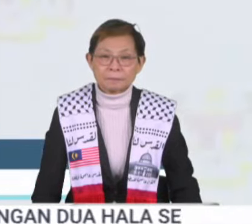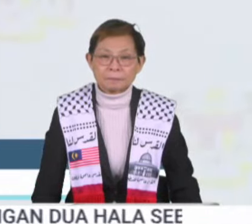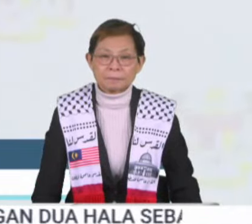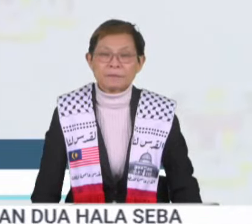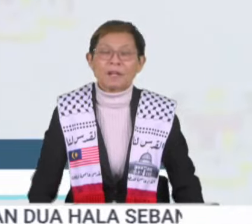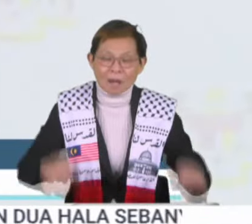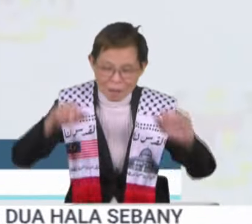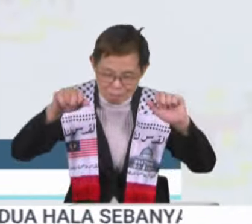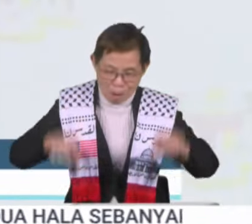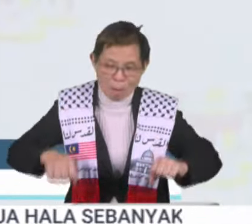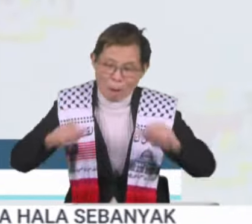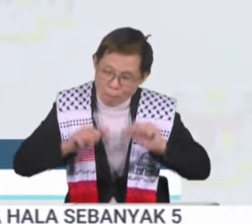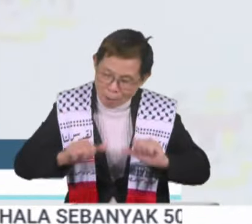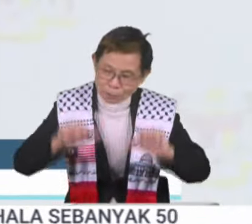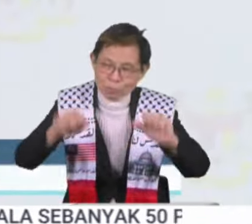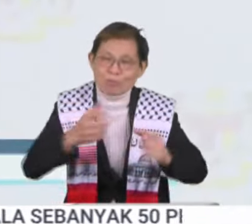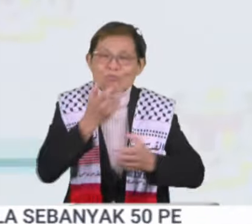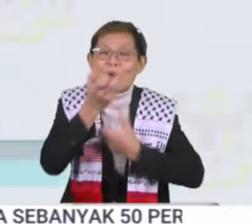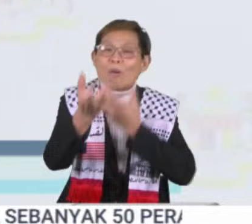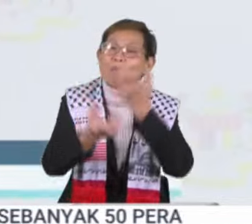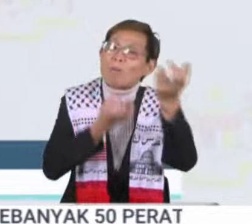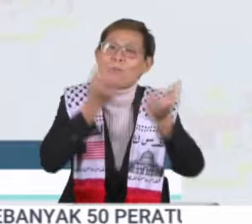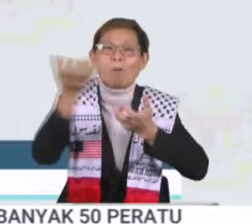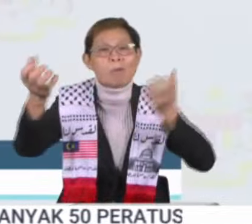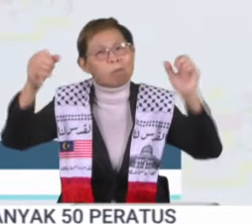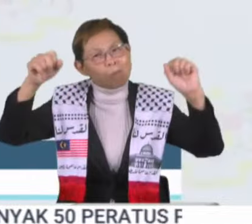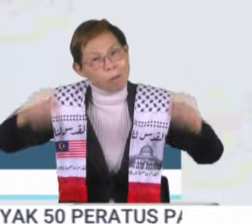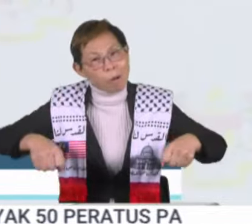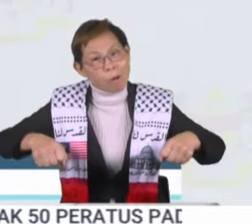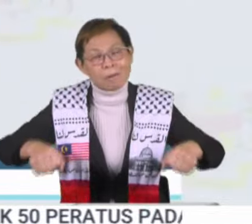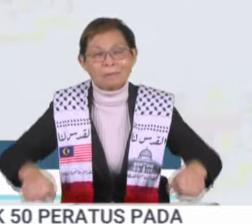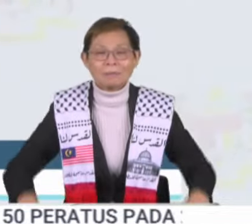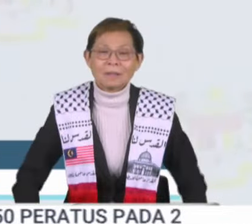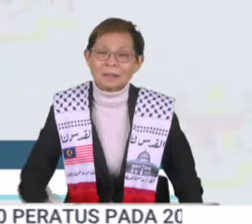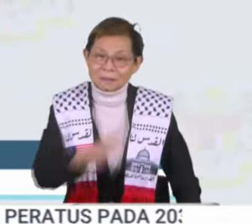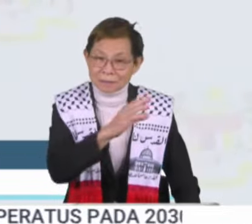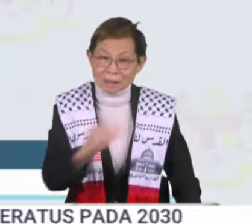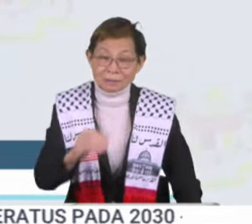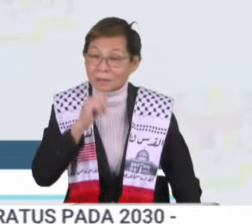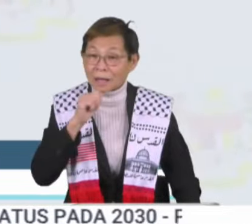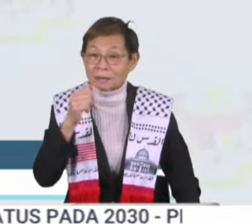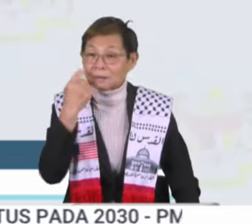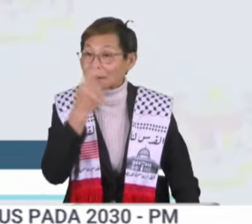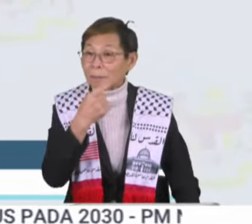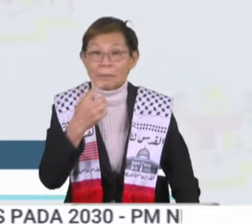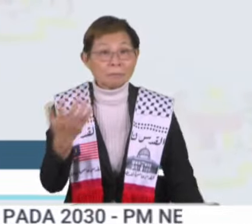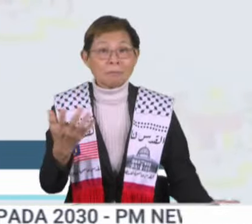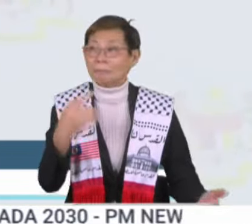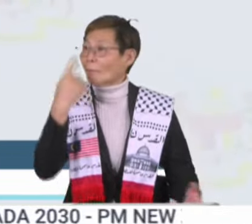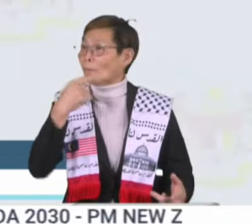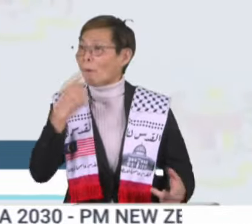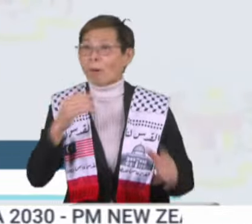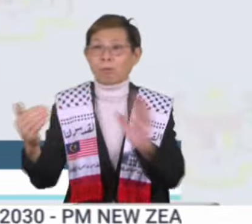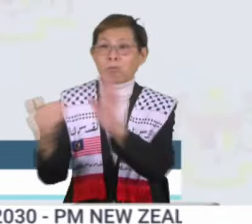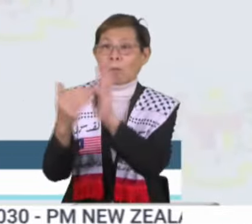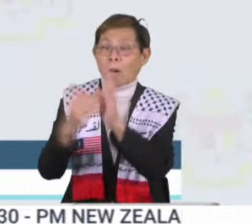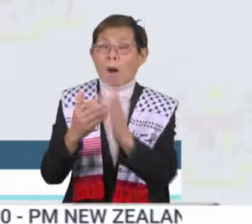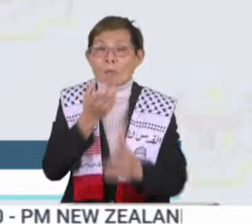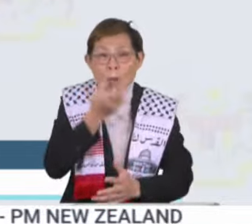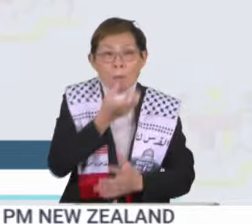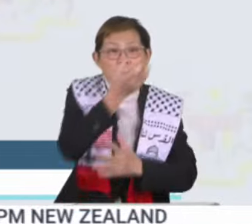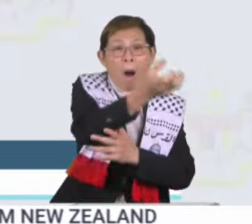Dia masih boleh bersuara. Ya. Dan tidak ada sesiapa yang menghalang dia dari